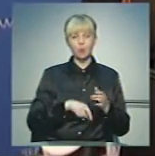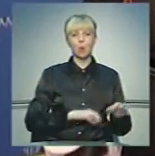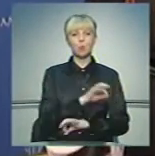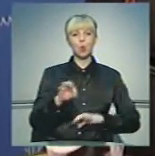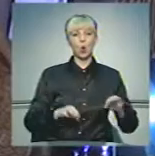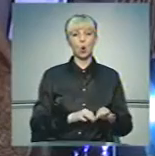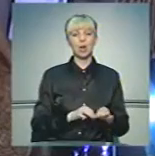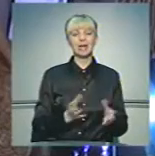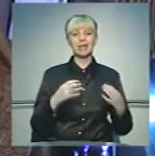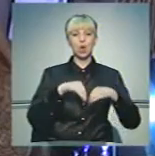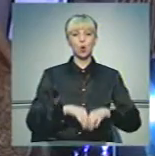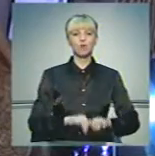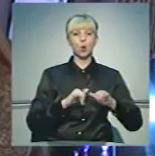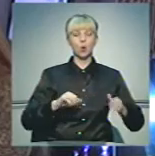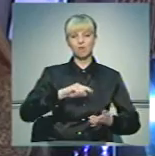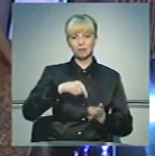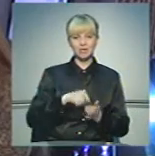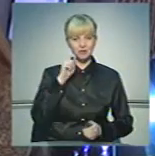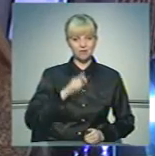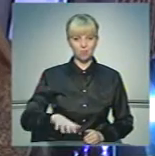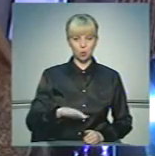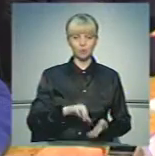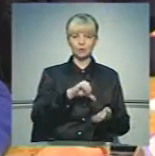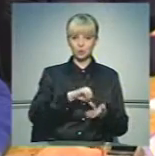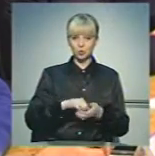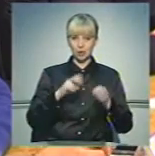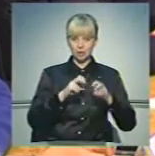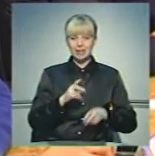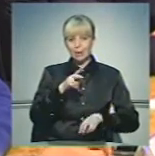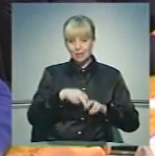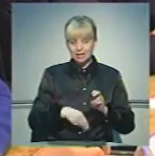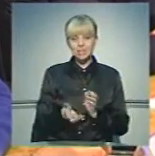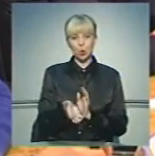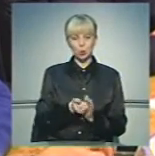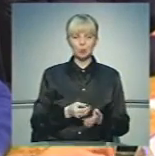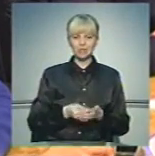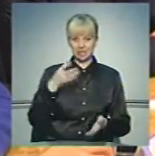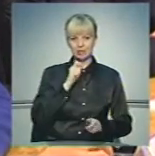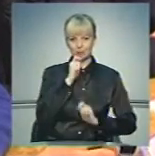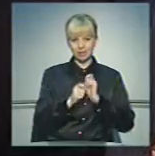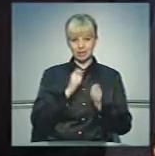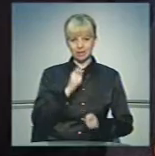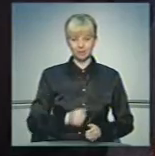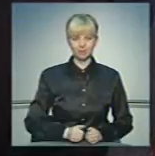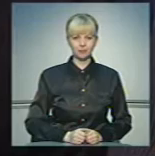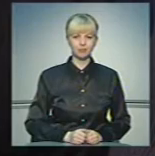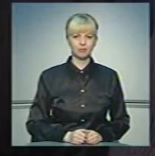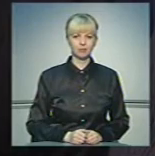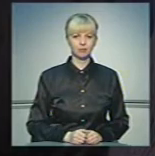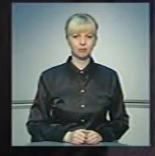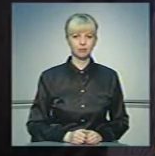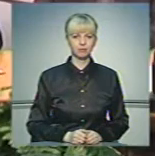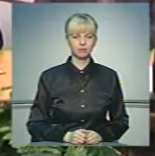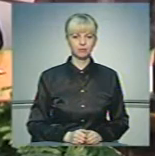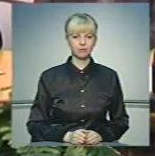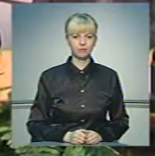проєкту «Інтегрований розвиток міст в Україні». Учасники дослідження наприкінці отримують цінні призи. Максим Калінчук,